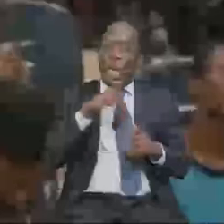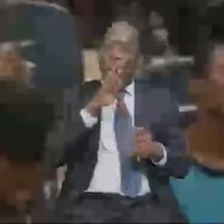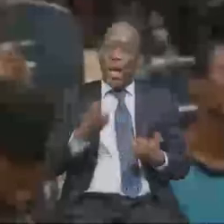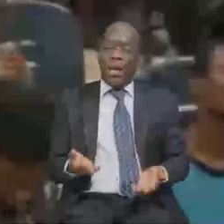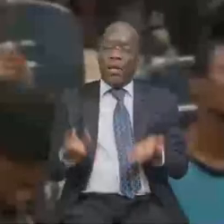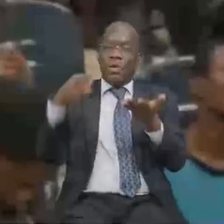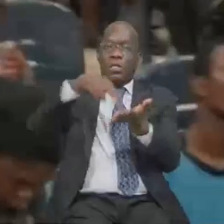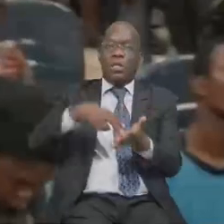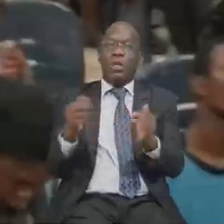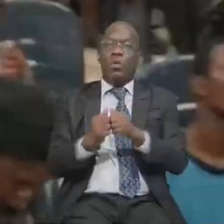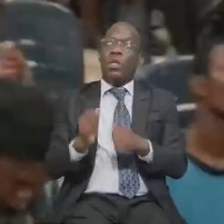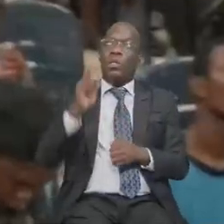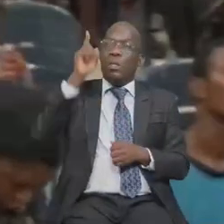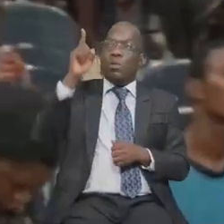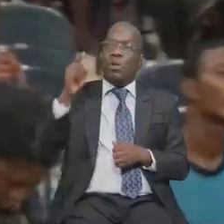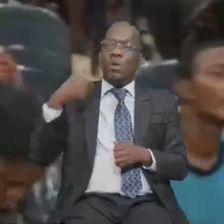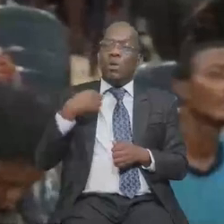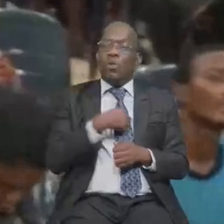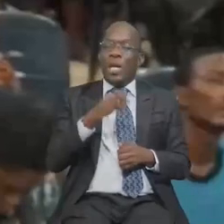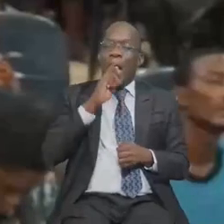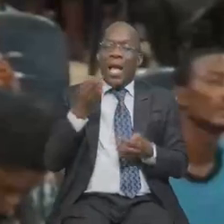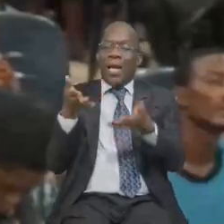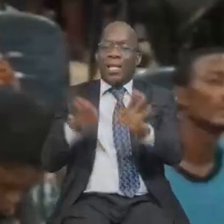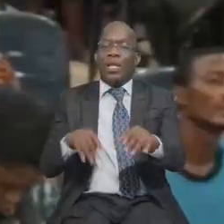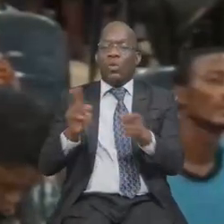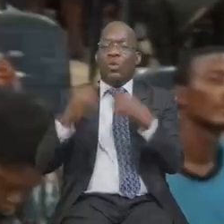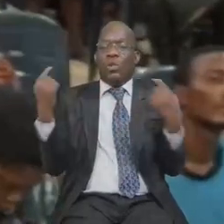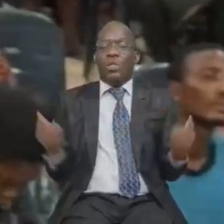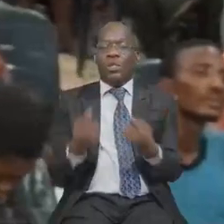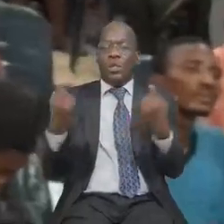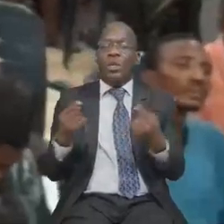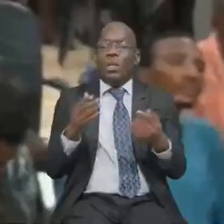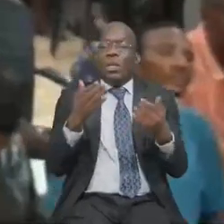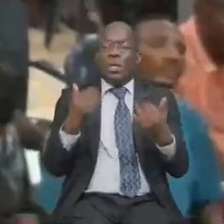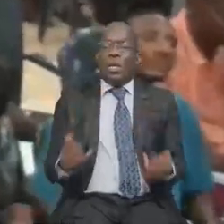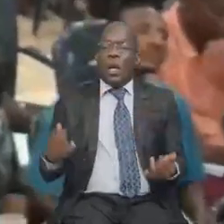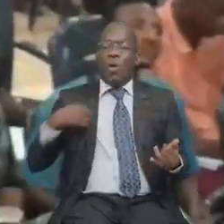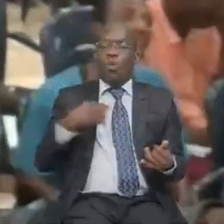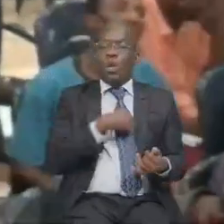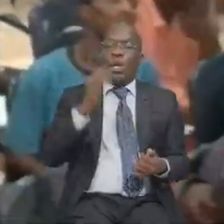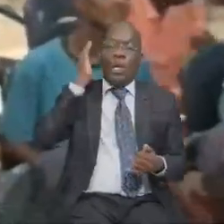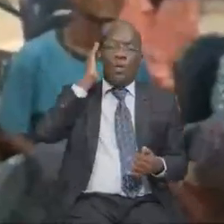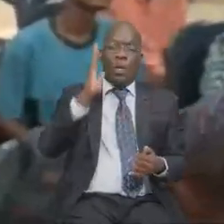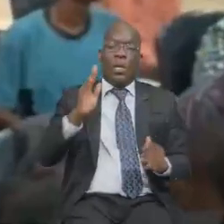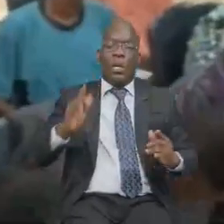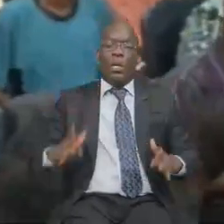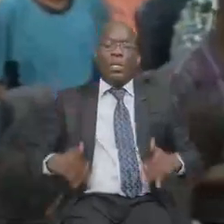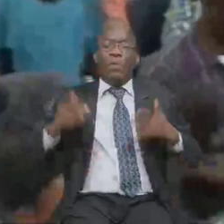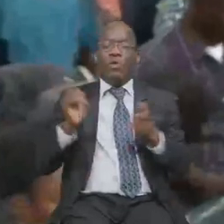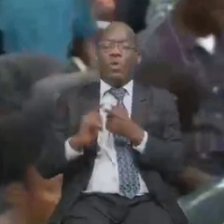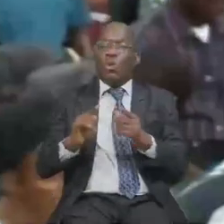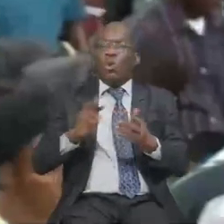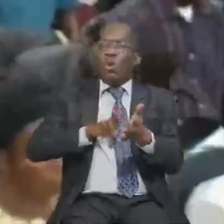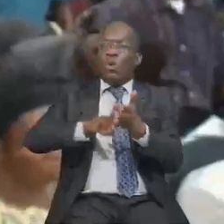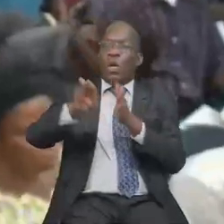aidés, nous sommes morts au péché, et maintenant nous devons vivre pour la justice. Et aidés,